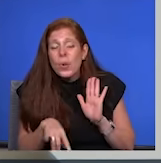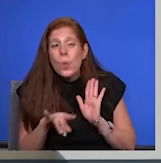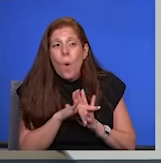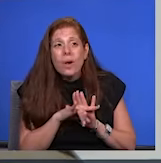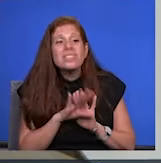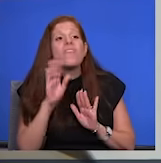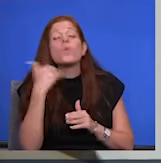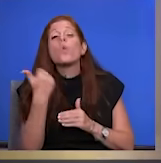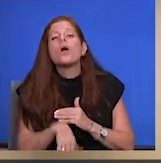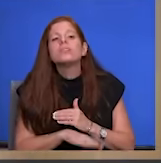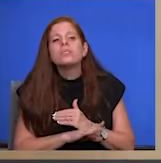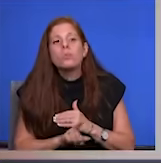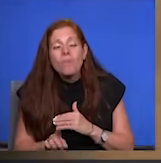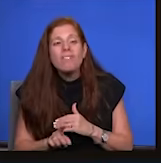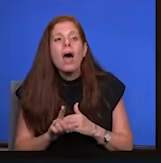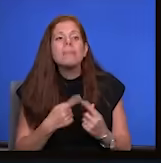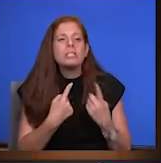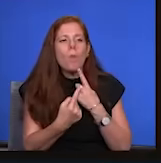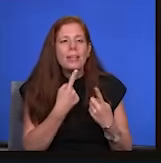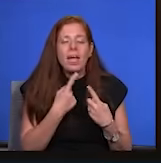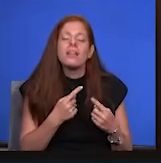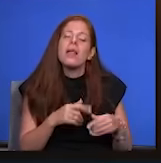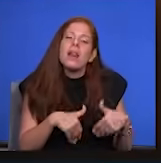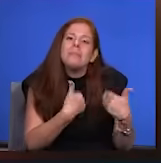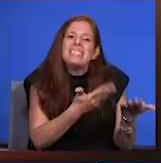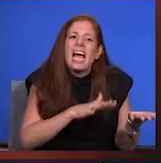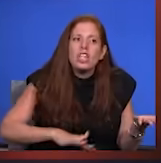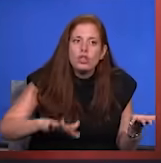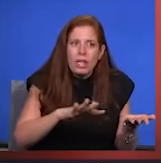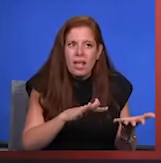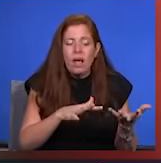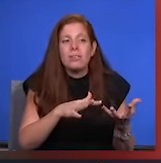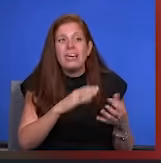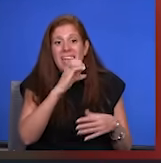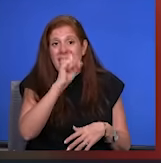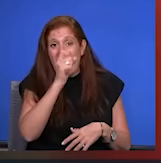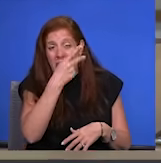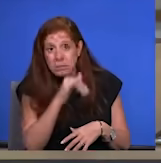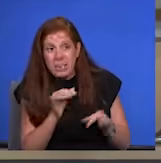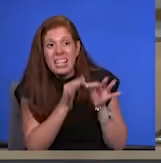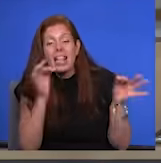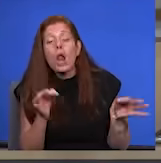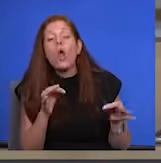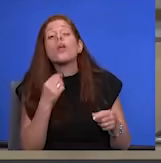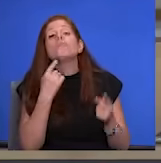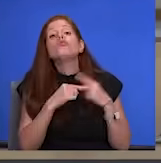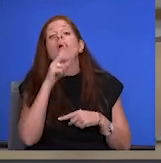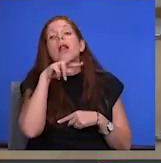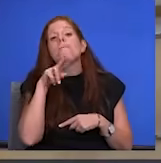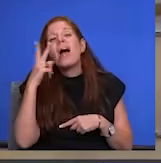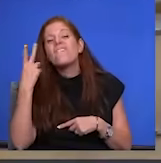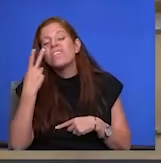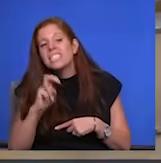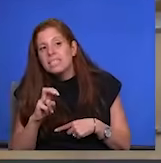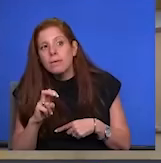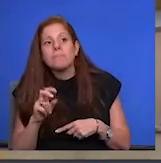הסוף. המסע ומתן למסירת השטח למשפחת כספי החל מתברר עוד בשנת 2020. בדיון